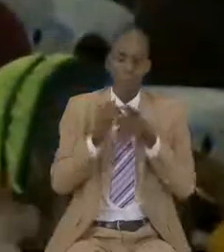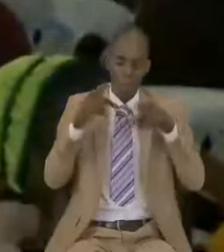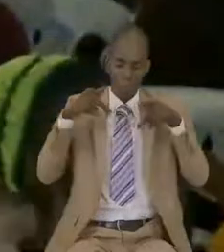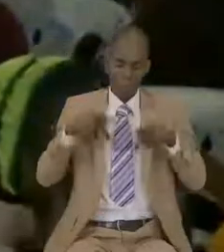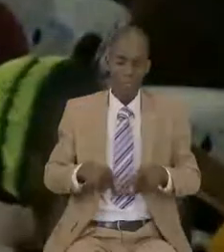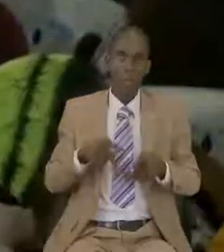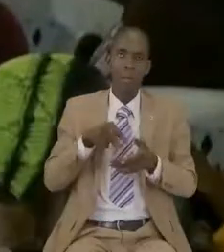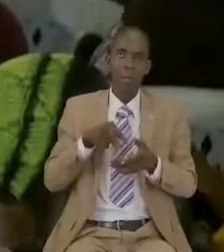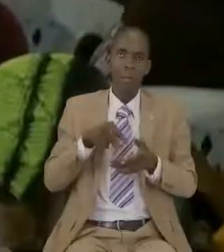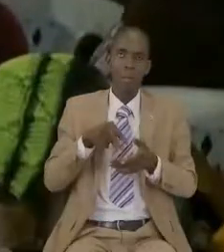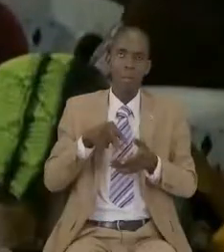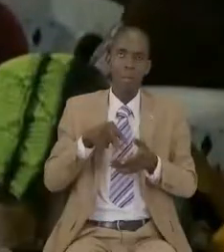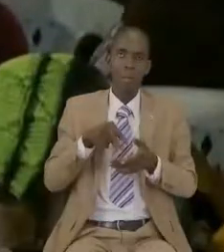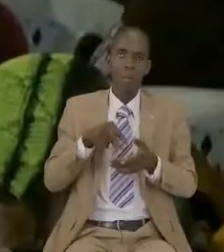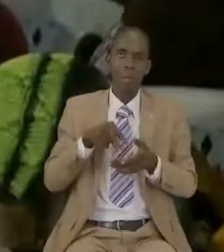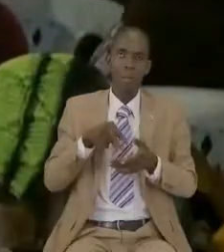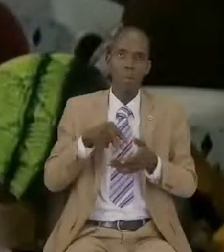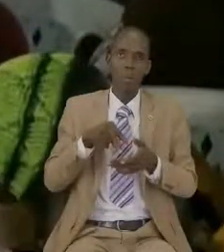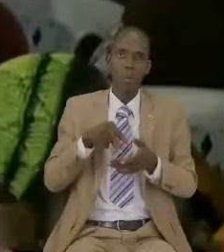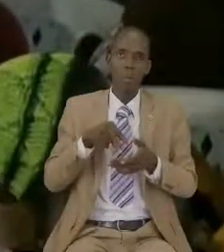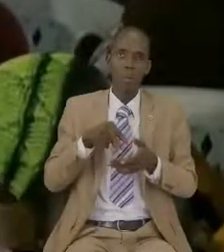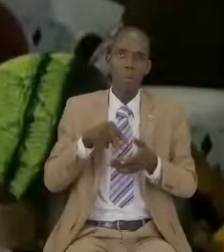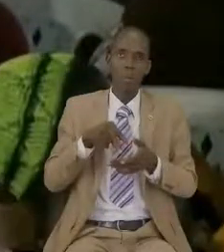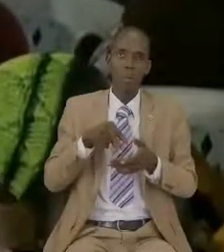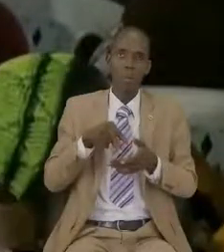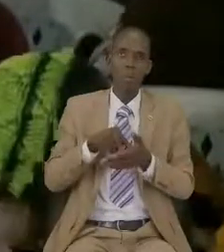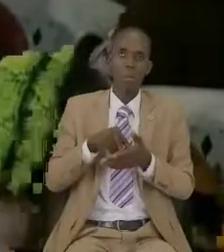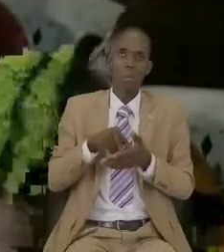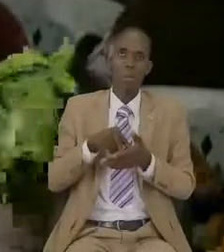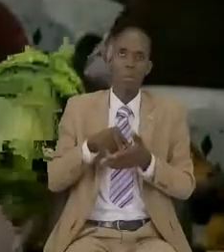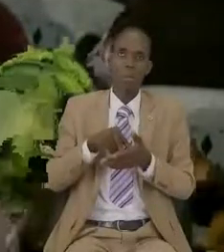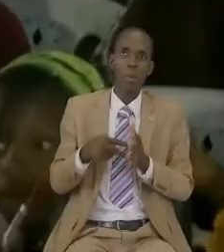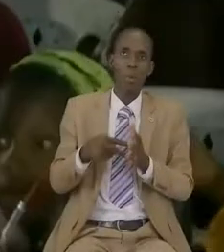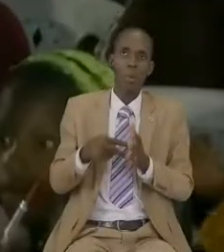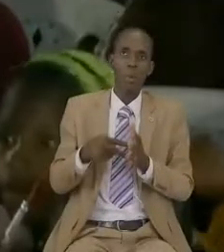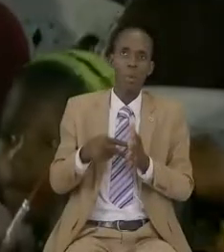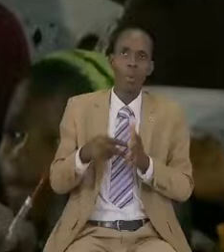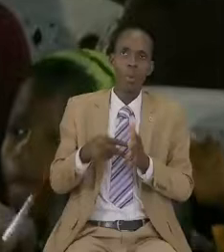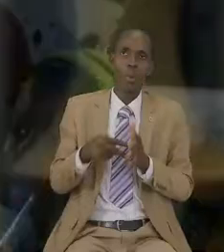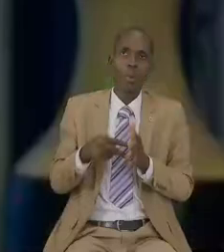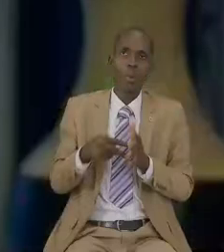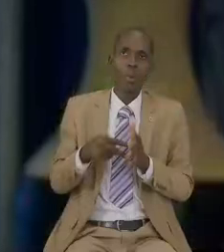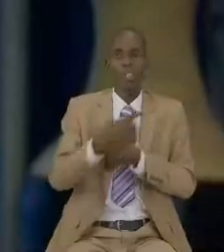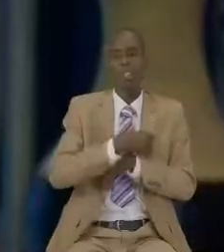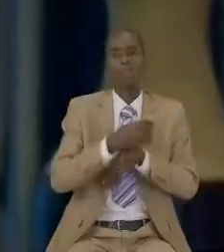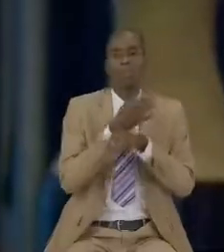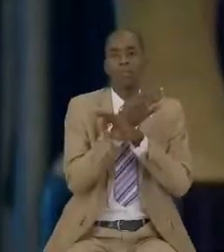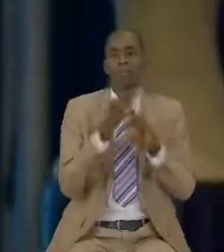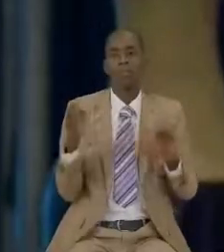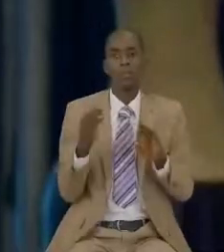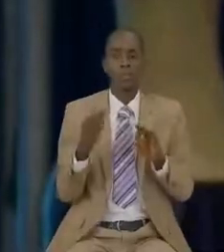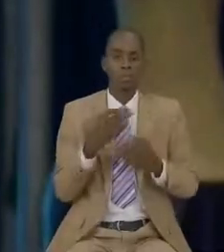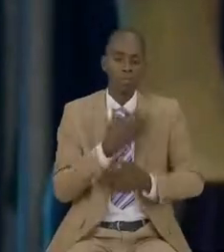cette libération personnelle déterminée, c'est pour moi. C'est le moment pour moi d'avoir la libération présente